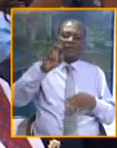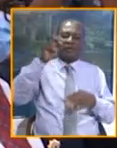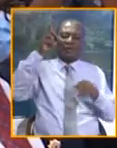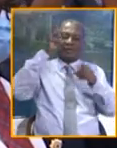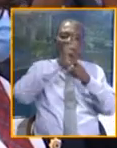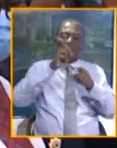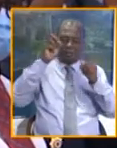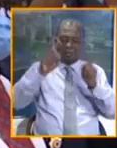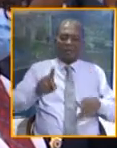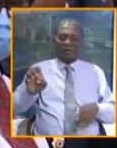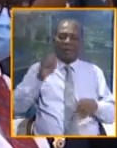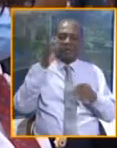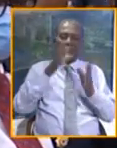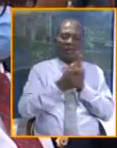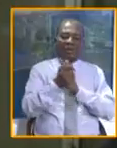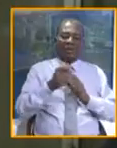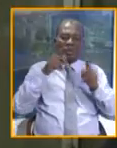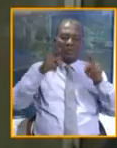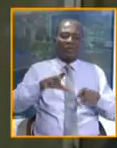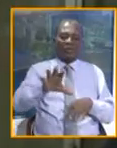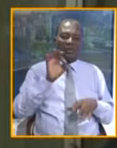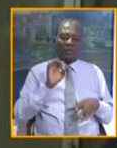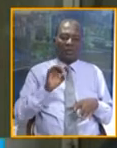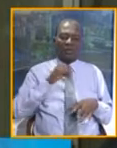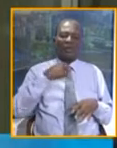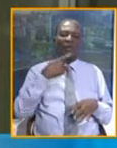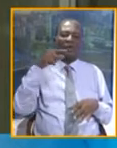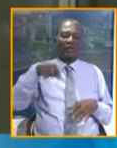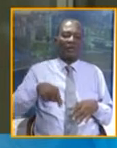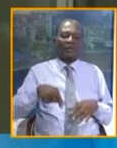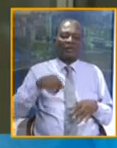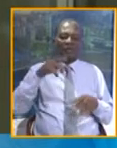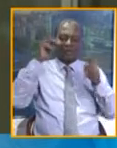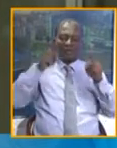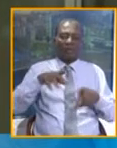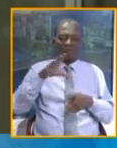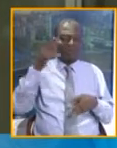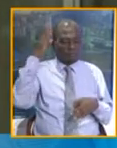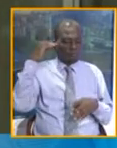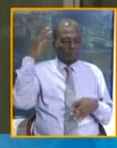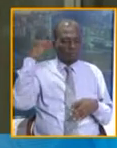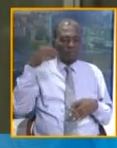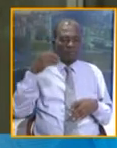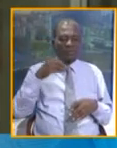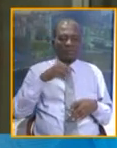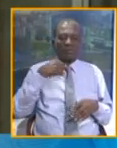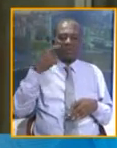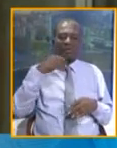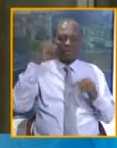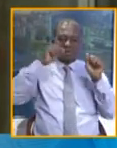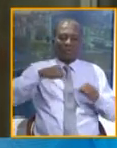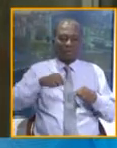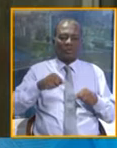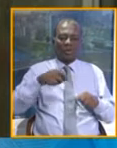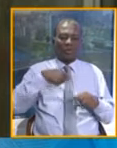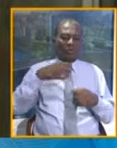des personnalités de qualité. Les personnes choisies. Il faut dire que ce sont des personnes d'expérience d'abord, et puis qui ont certaines compétences.